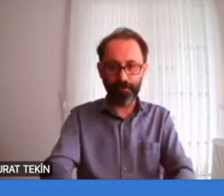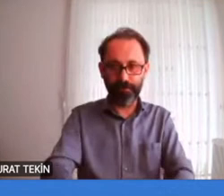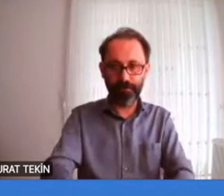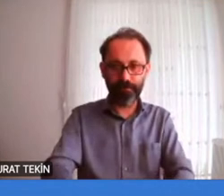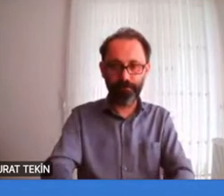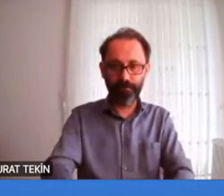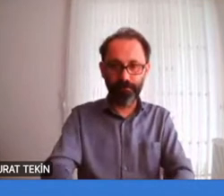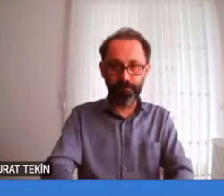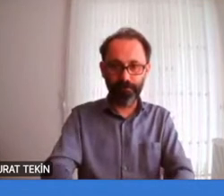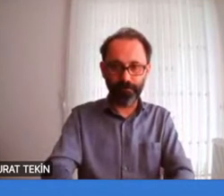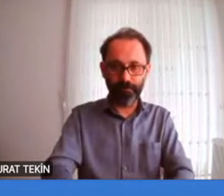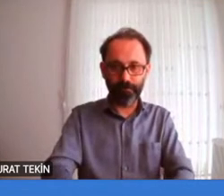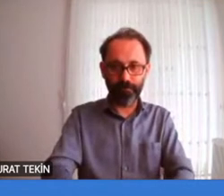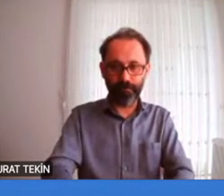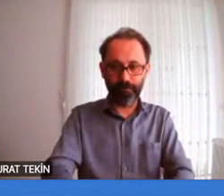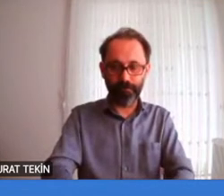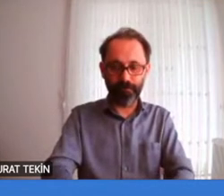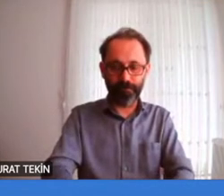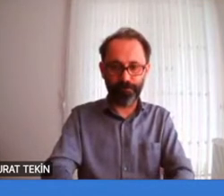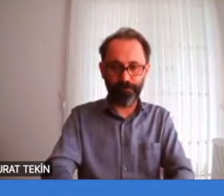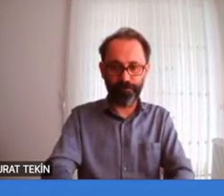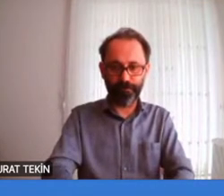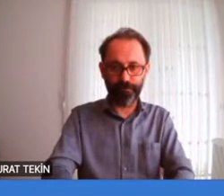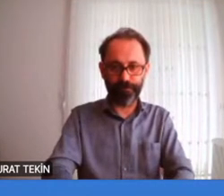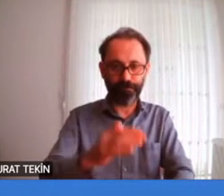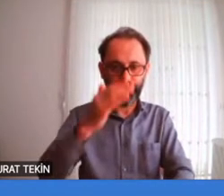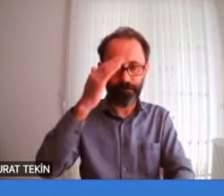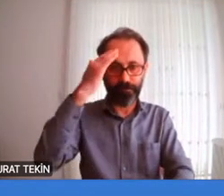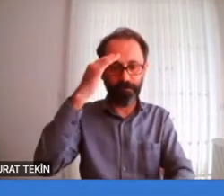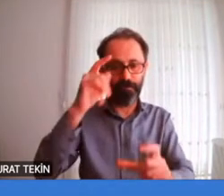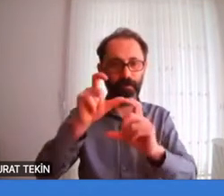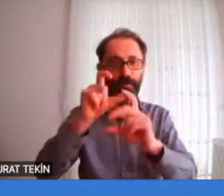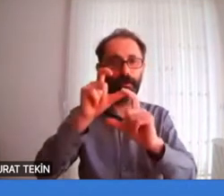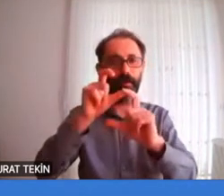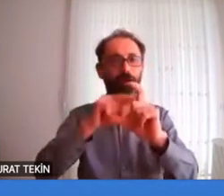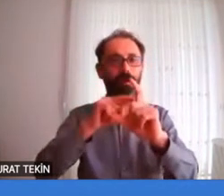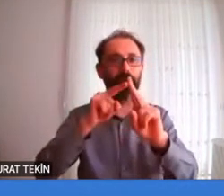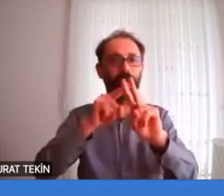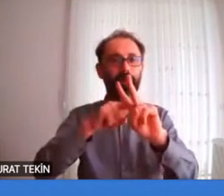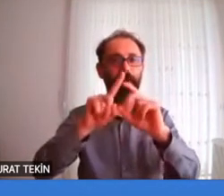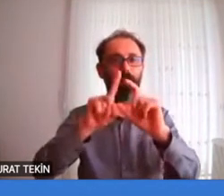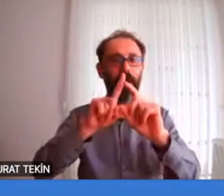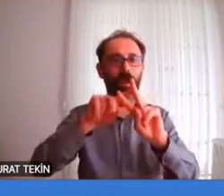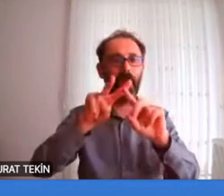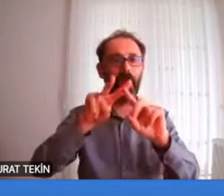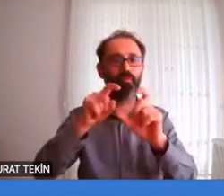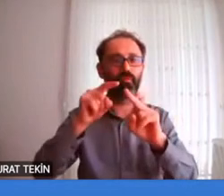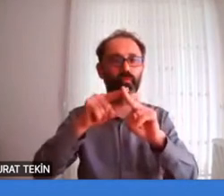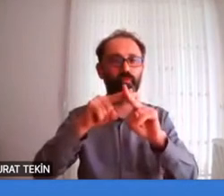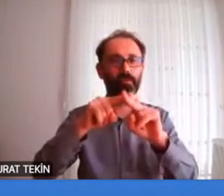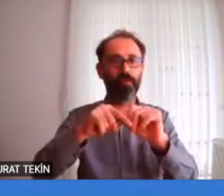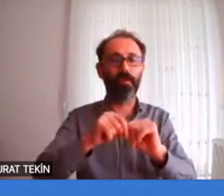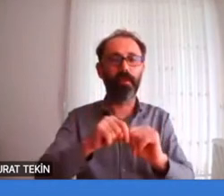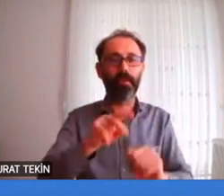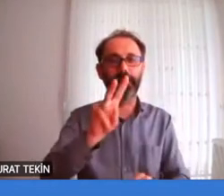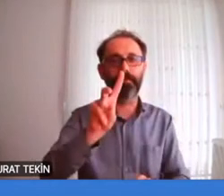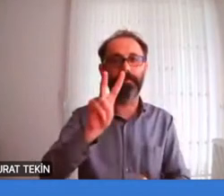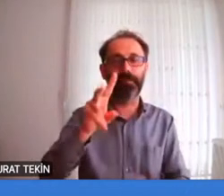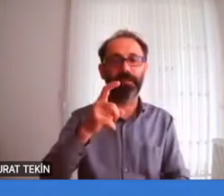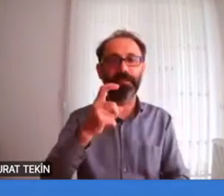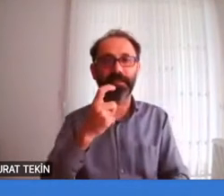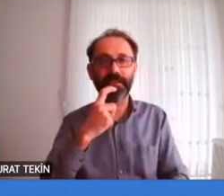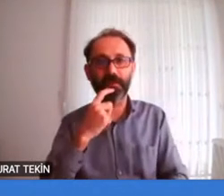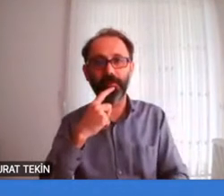Evet. Evet, merhaba. Merhaba, Şeyda Nur Kaplan ben de. 21 yaşındayım.